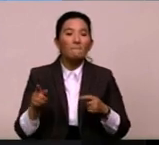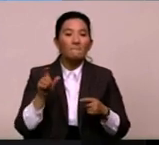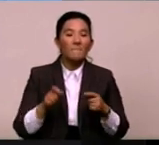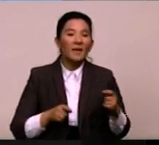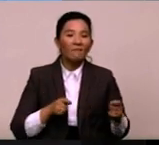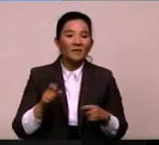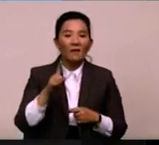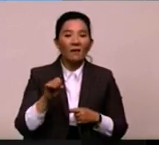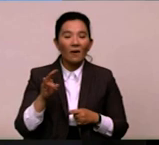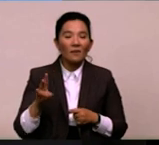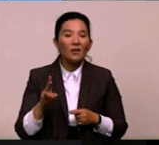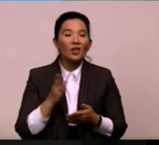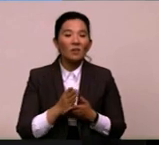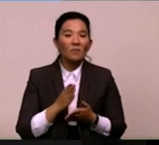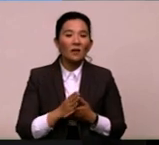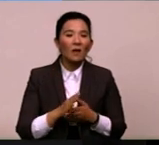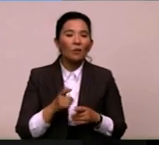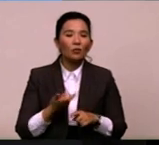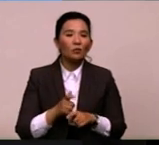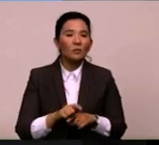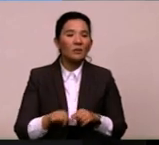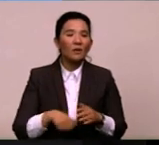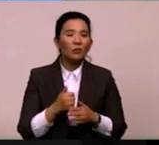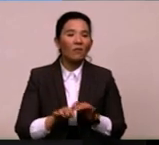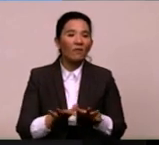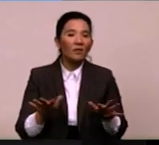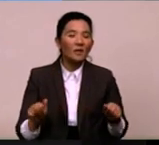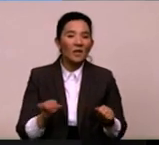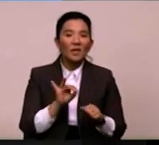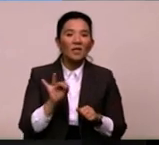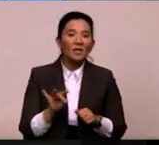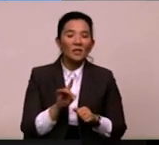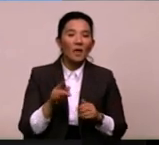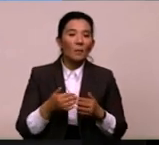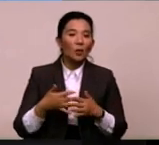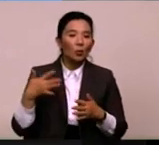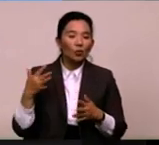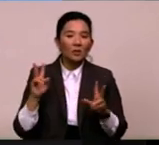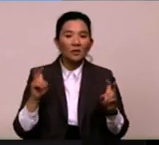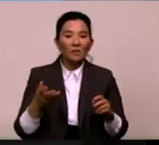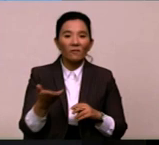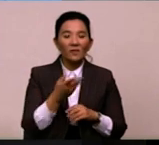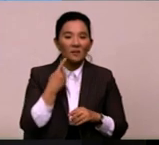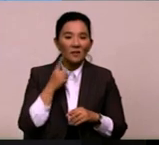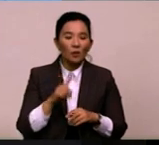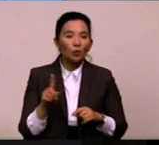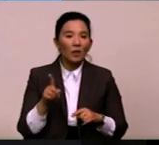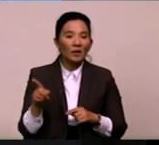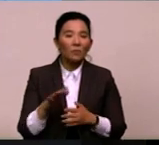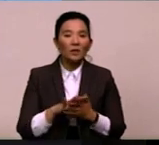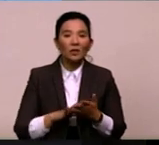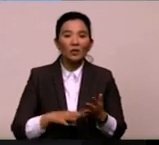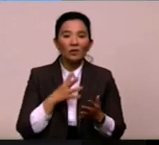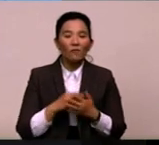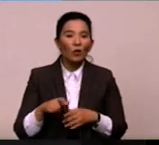правитель, хан, имел абсолютную власть. И из предыдущих тем вы знаете, что они продолжали